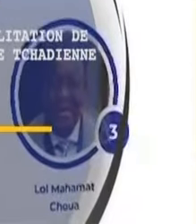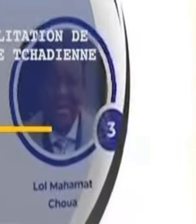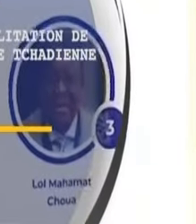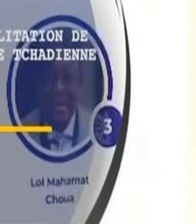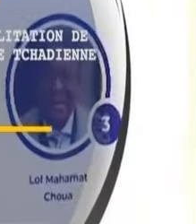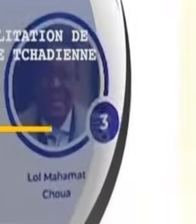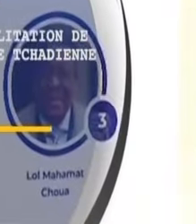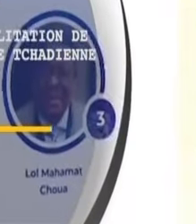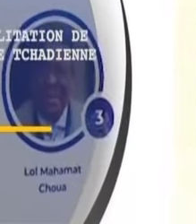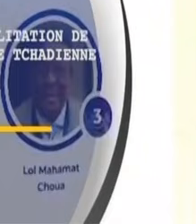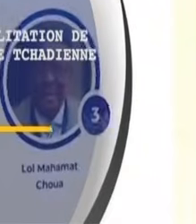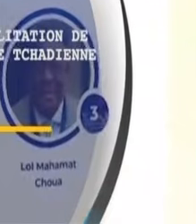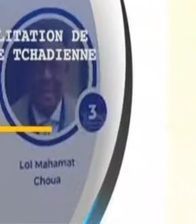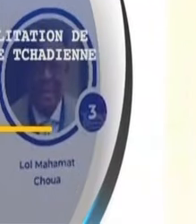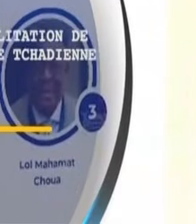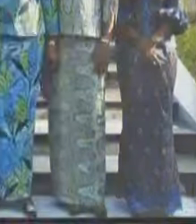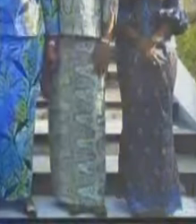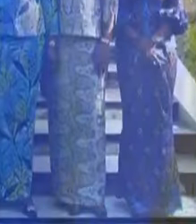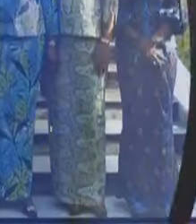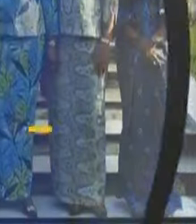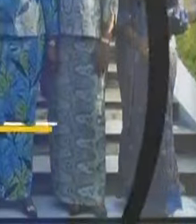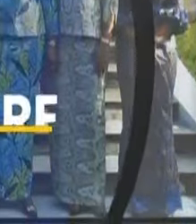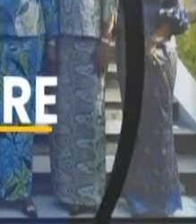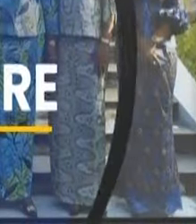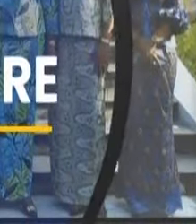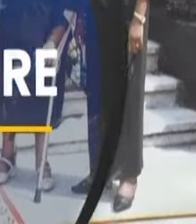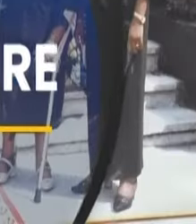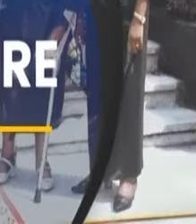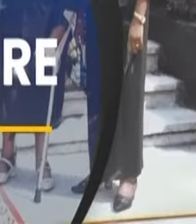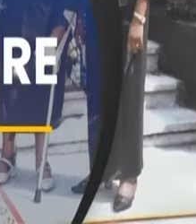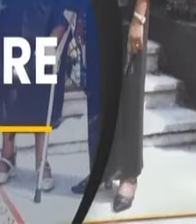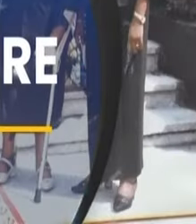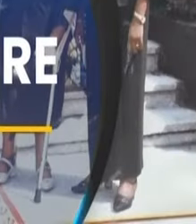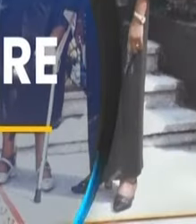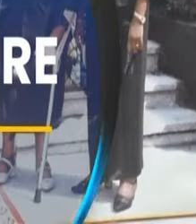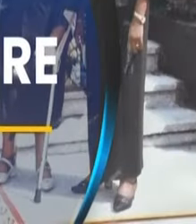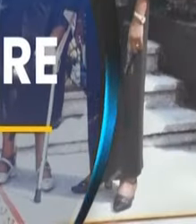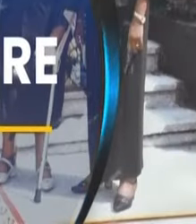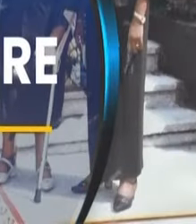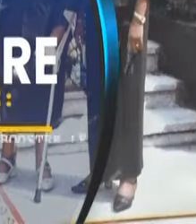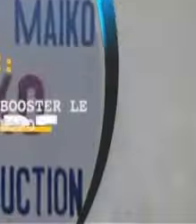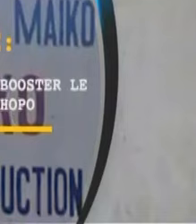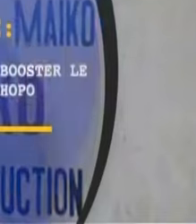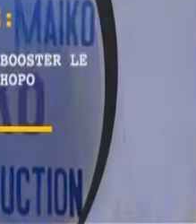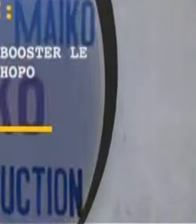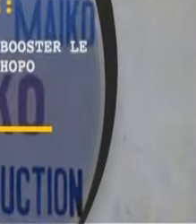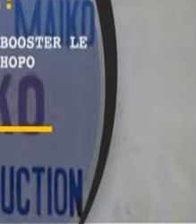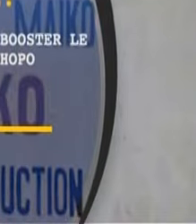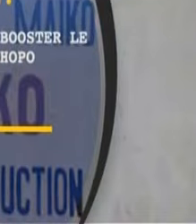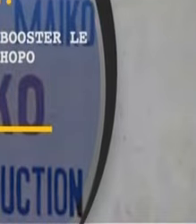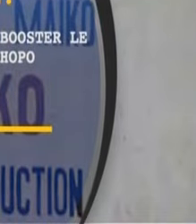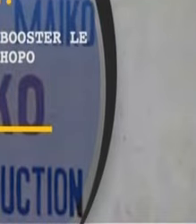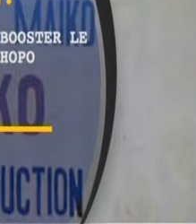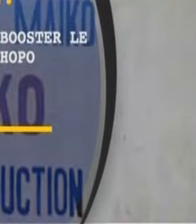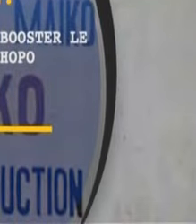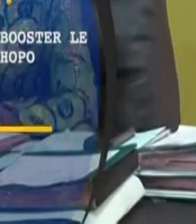de l'État tchadien. Et enfin, une façon de booster le développement de la province du Tchopo. La ministre du portefeuille